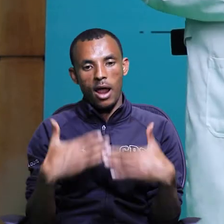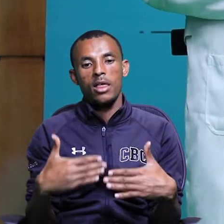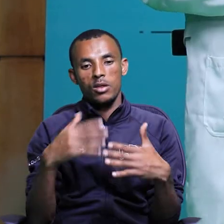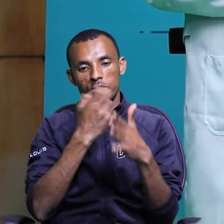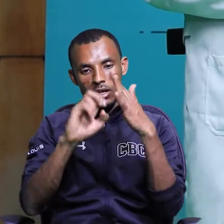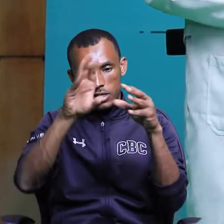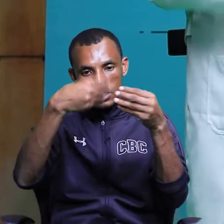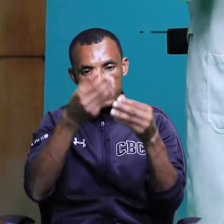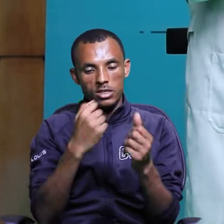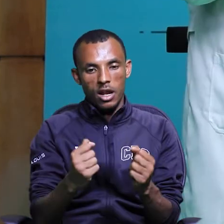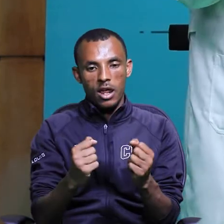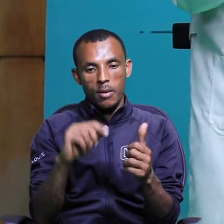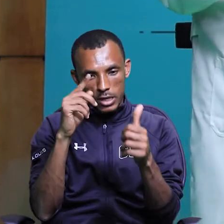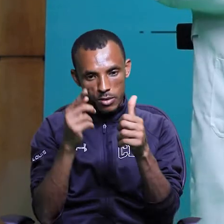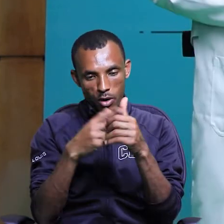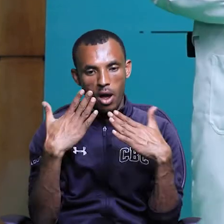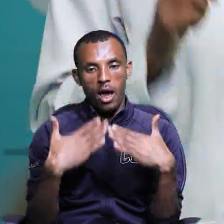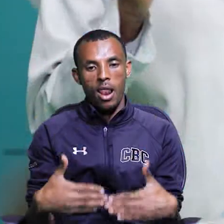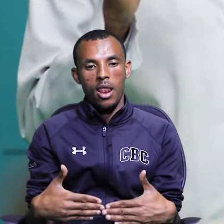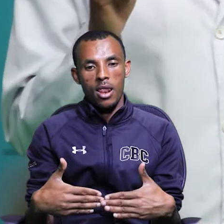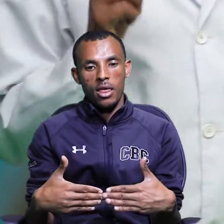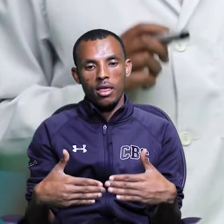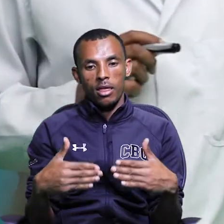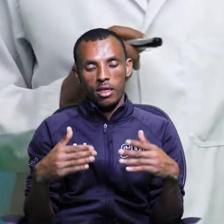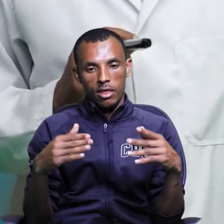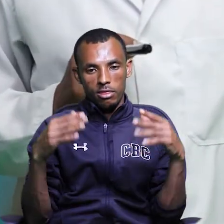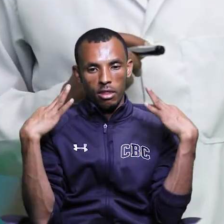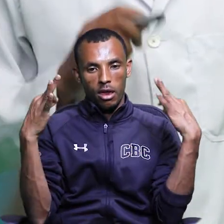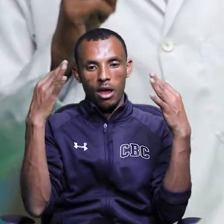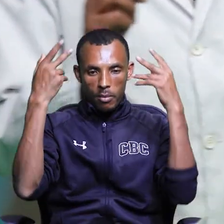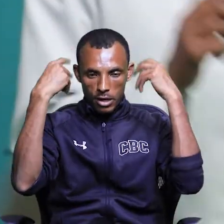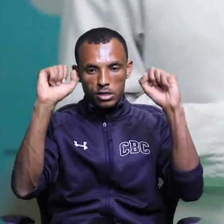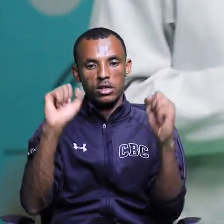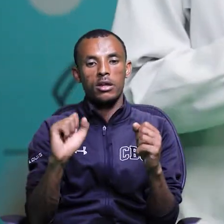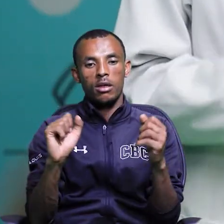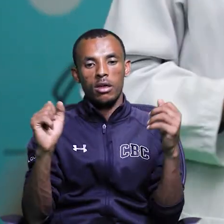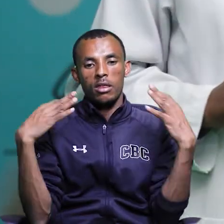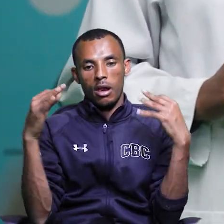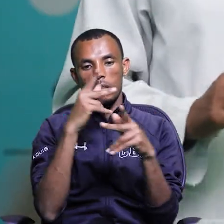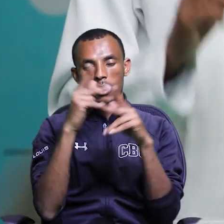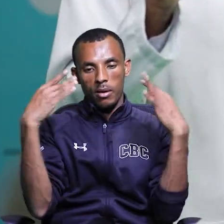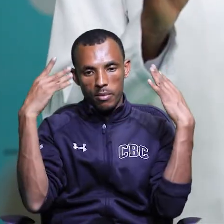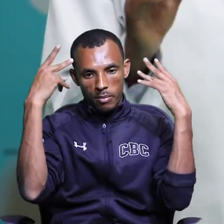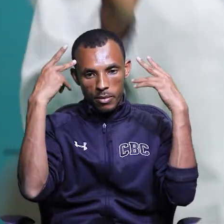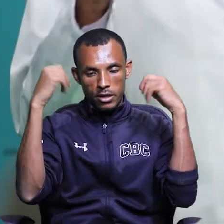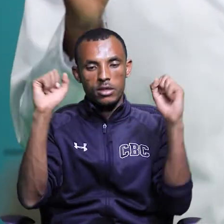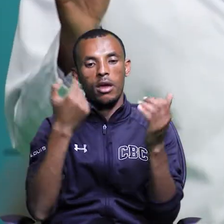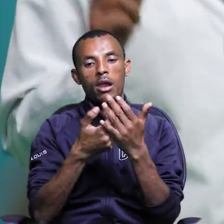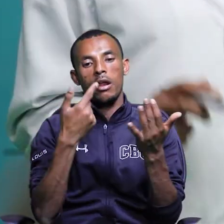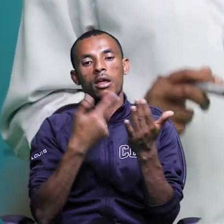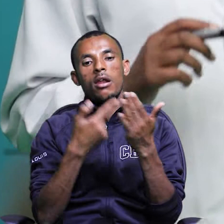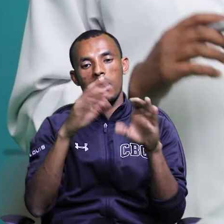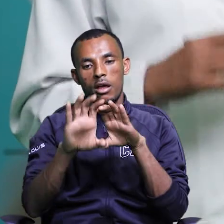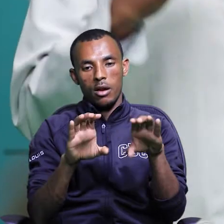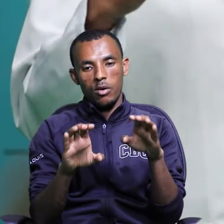አካላት ውሳኔ ይሰጥ ይችላል። የመጀመሪያው አካል ጤና ሚኒስቴር ነው። የጤና ጥበቃ ሚኒስቴር ይሄንን